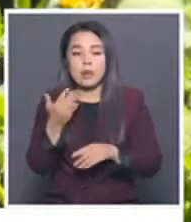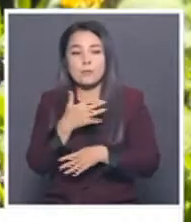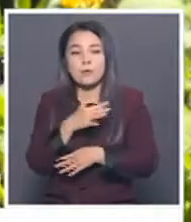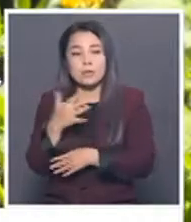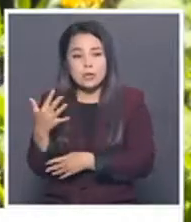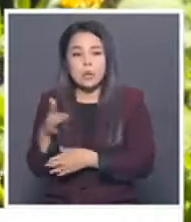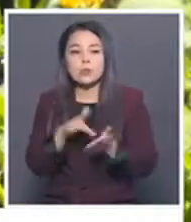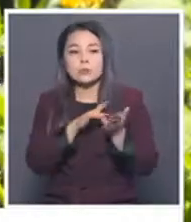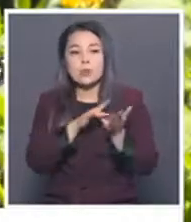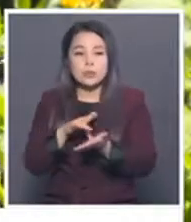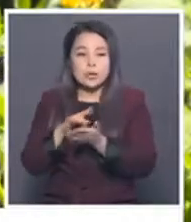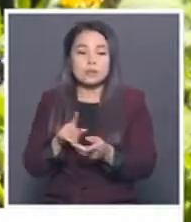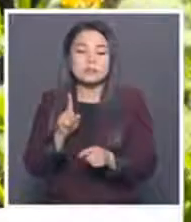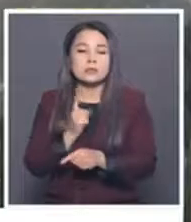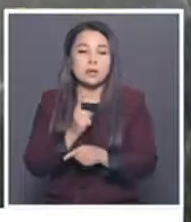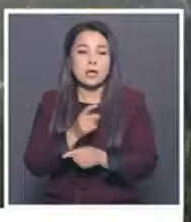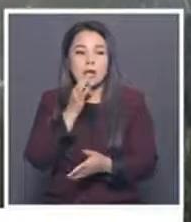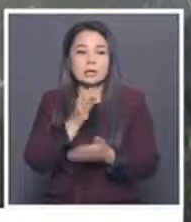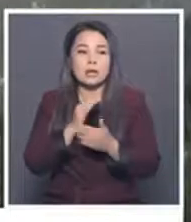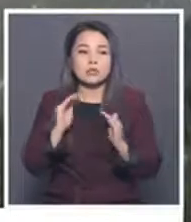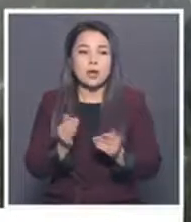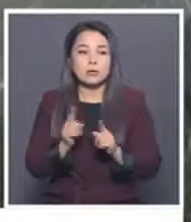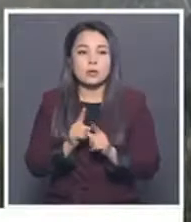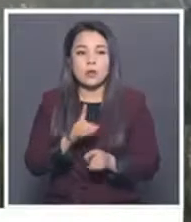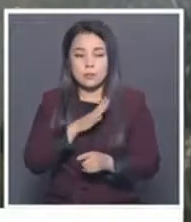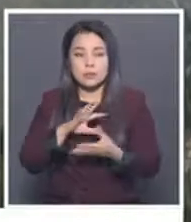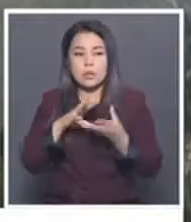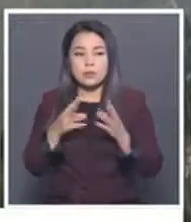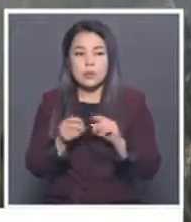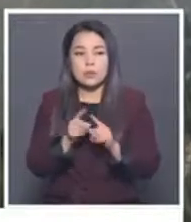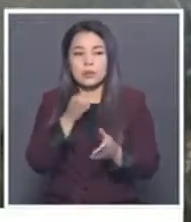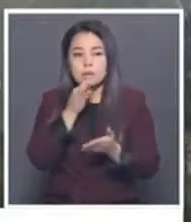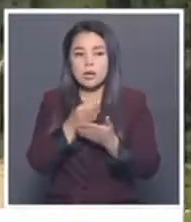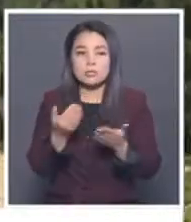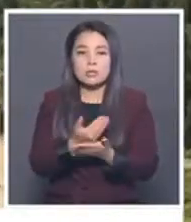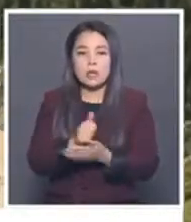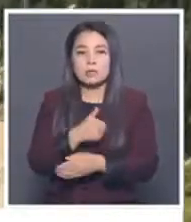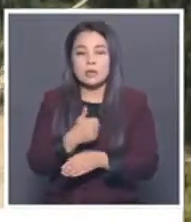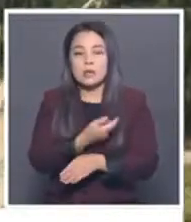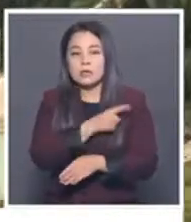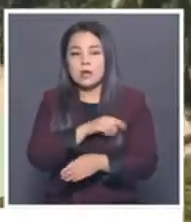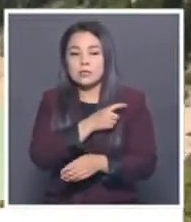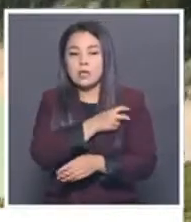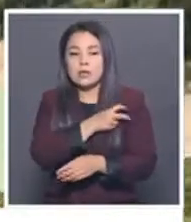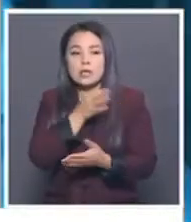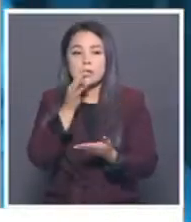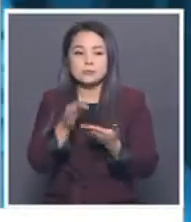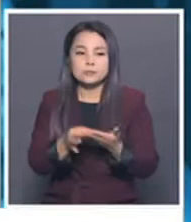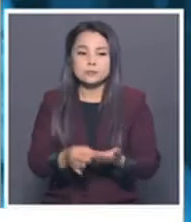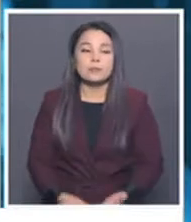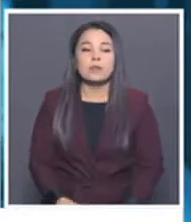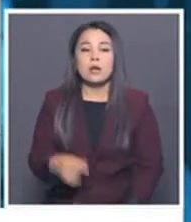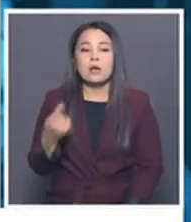мен туристік нысандарға тыйым салған. Бұл шектеулердің нәтижесі жаман емес, дейді қаланың бас санитар дәрігері.